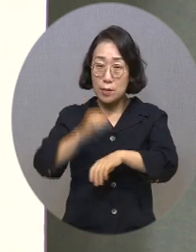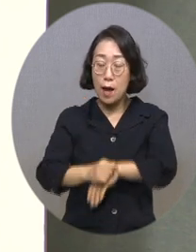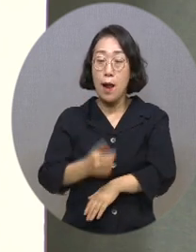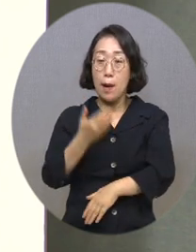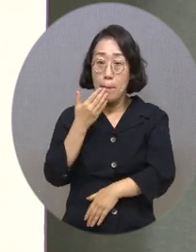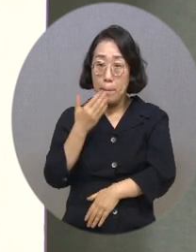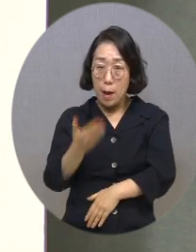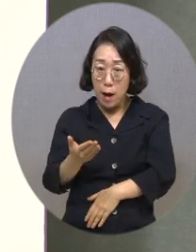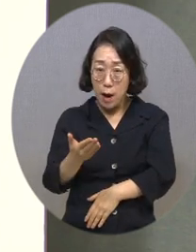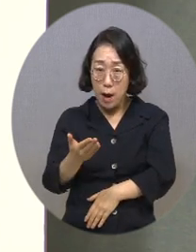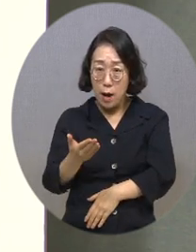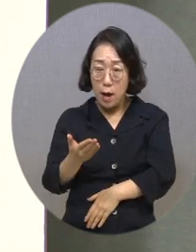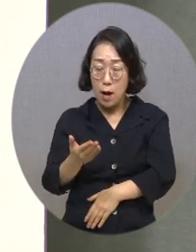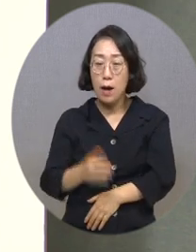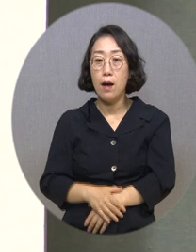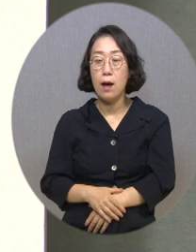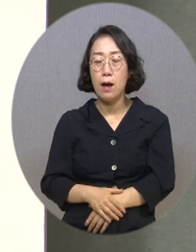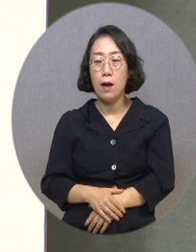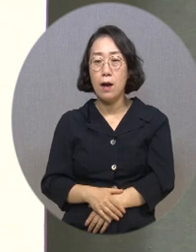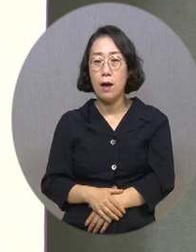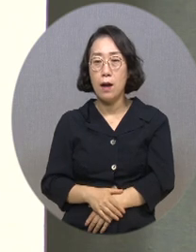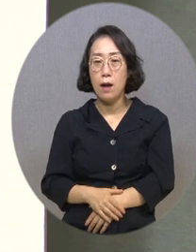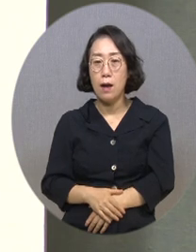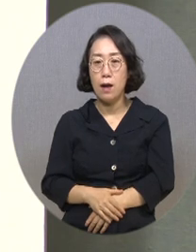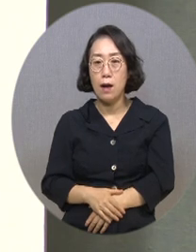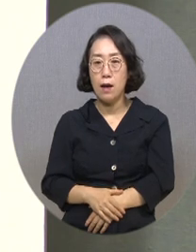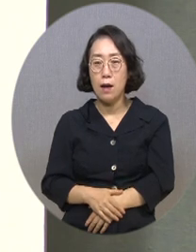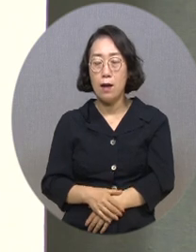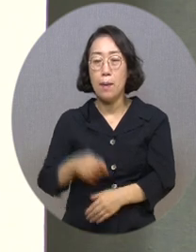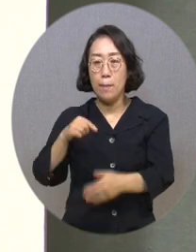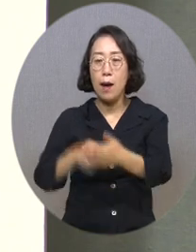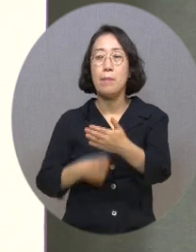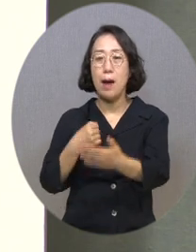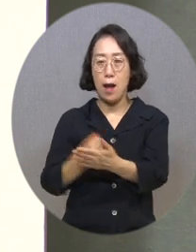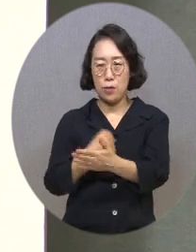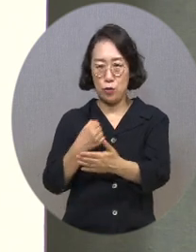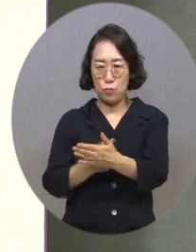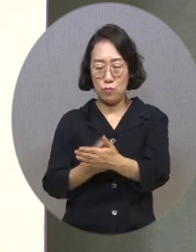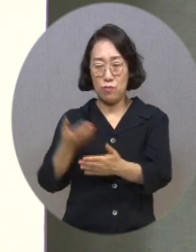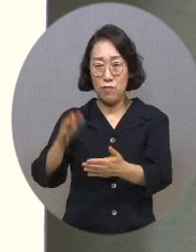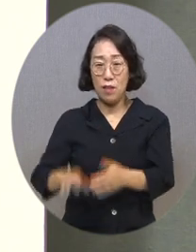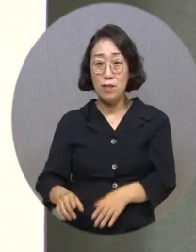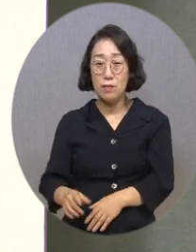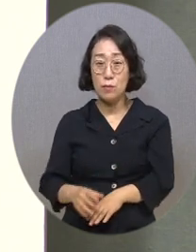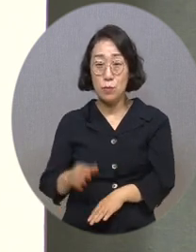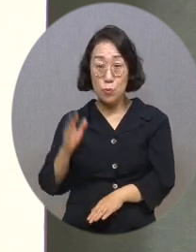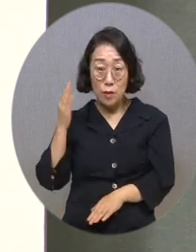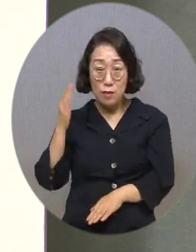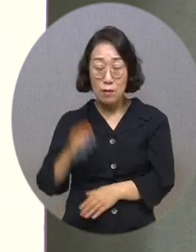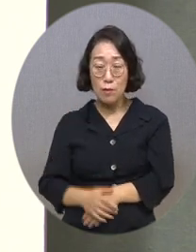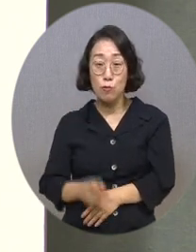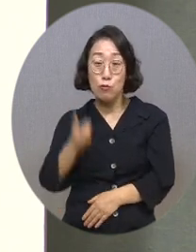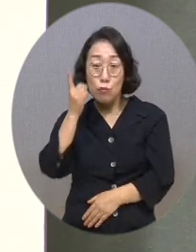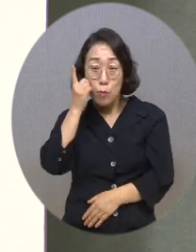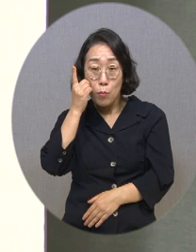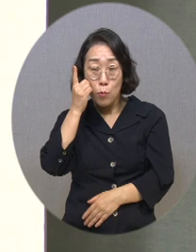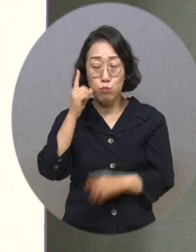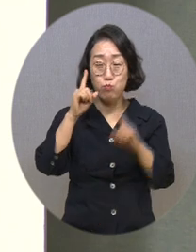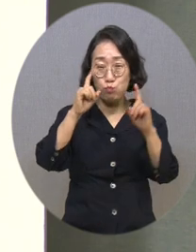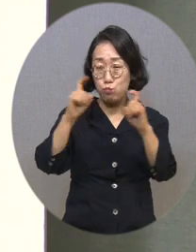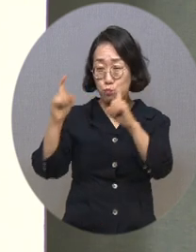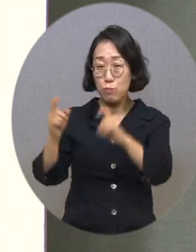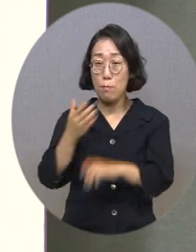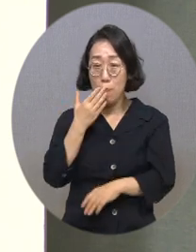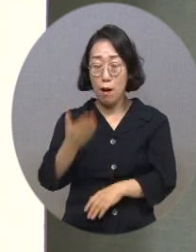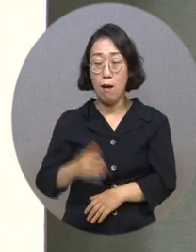수 없었죠. 아. 없기 때문에 아쉬움만 갖고 있는데 지금은 스마트폰 시대 아니에요. 그렇지. 어디서나 카메라가 준비되어 있고.